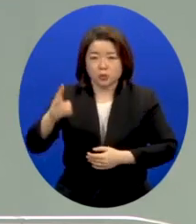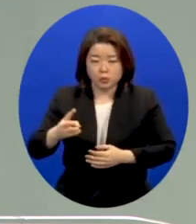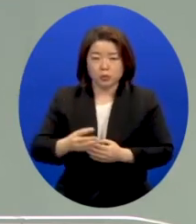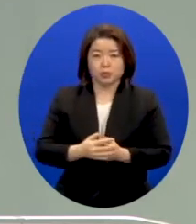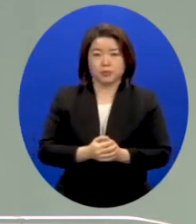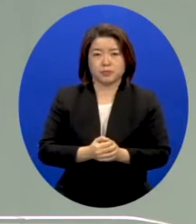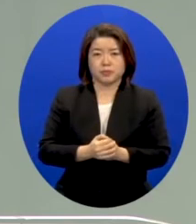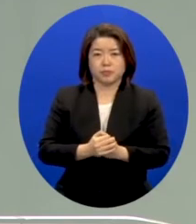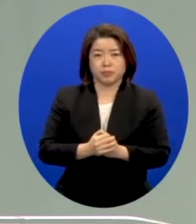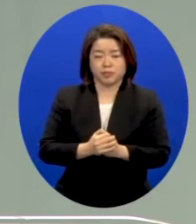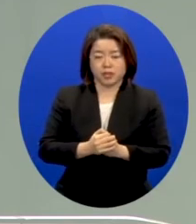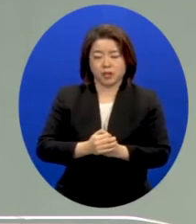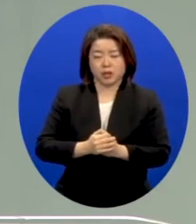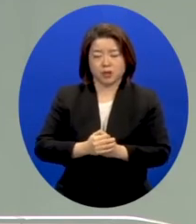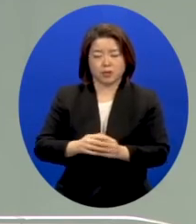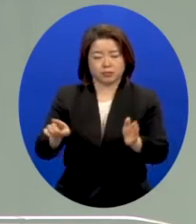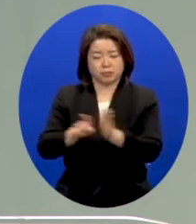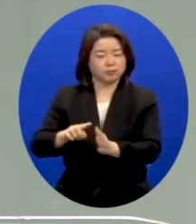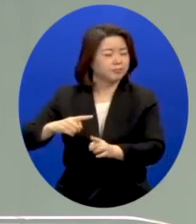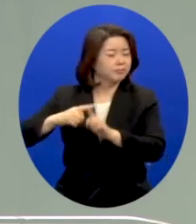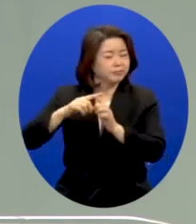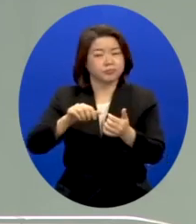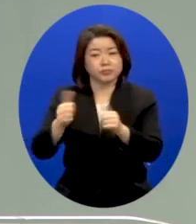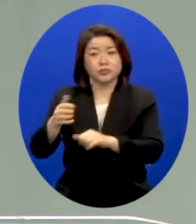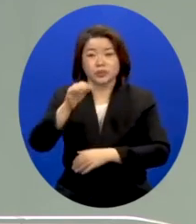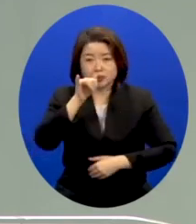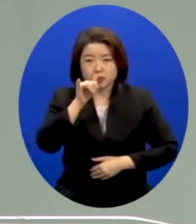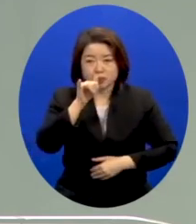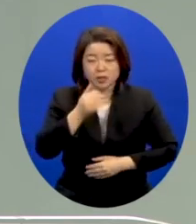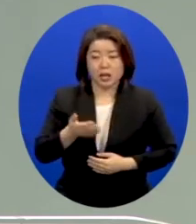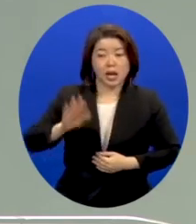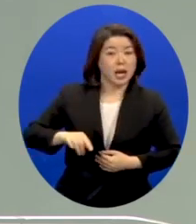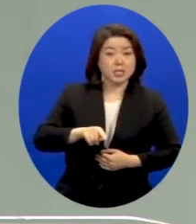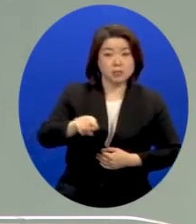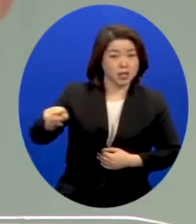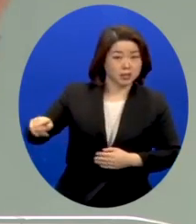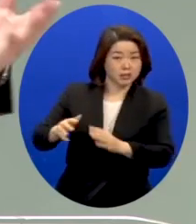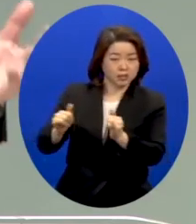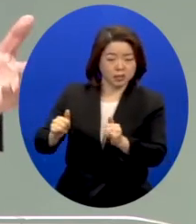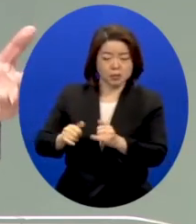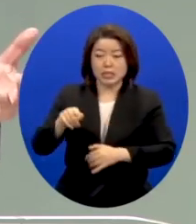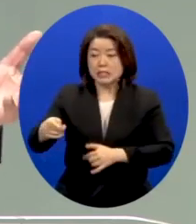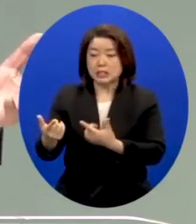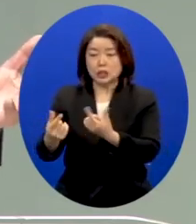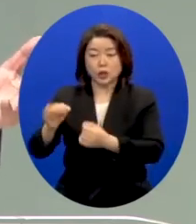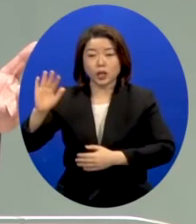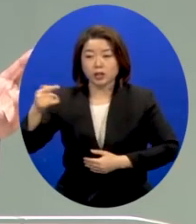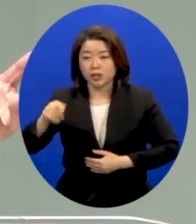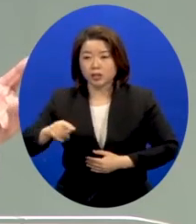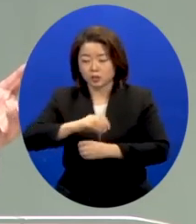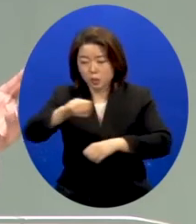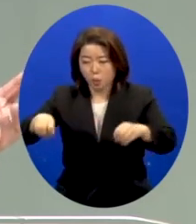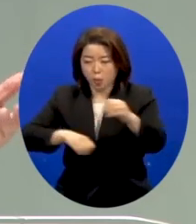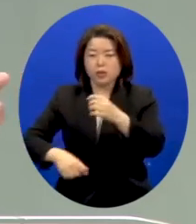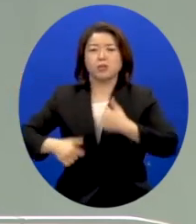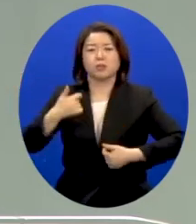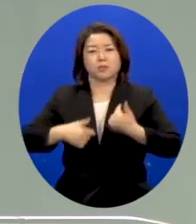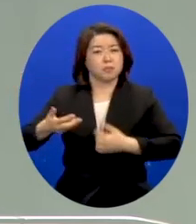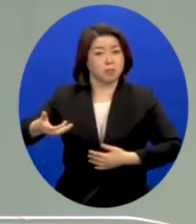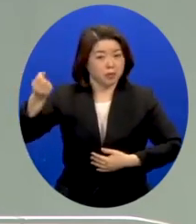그리고 숨겨도 했습니다 그런데 그들은 요 그렇게 되는 것은 오히려 기뻐했다 니까